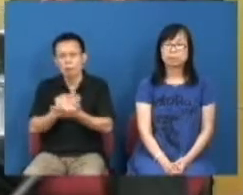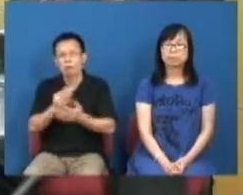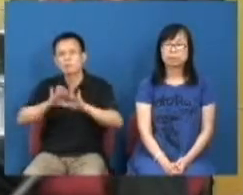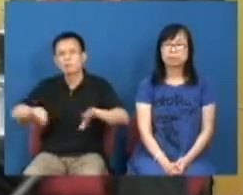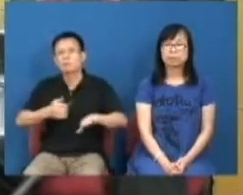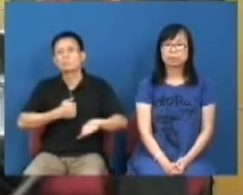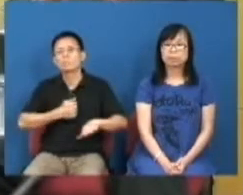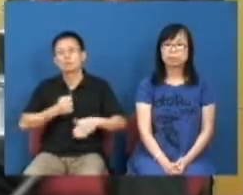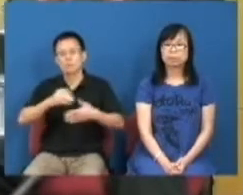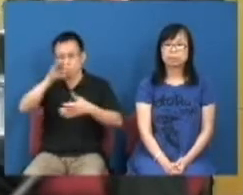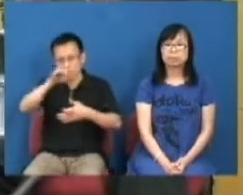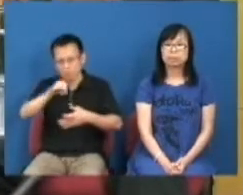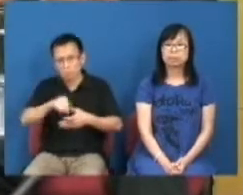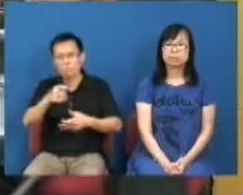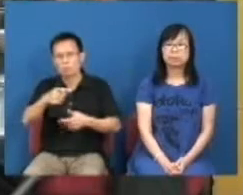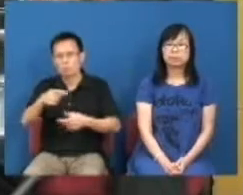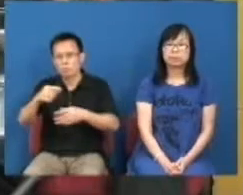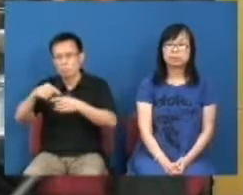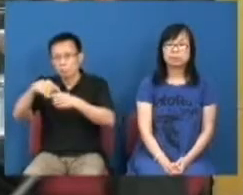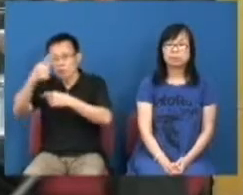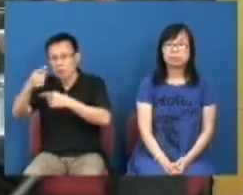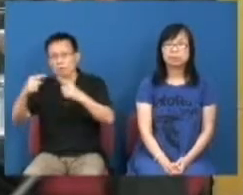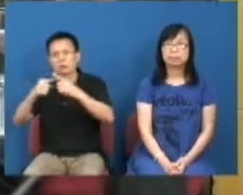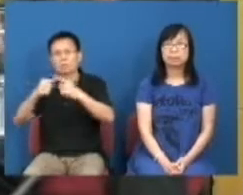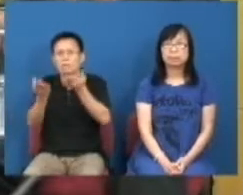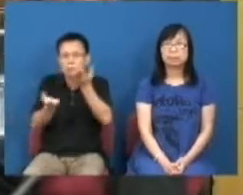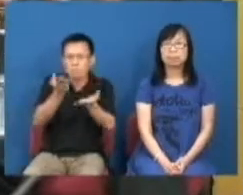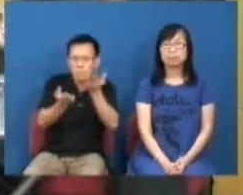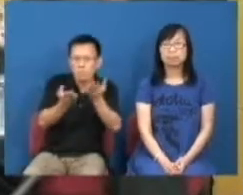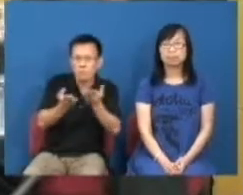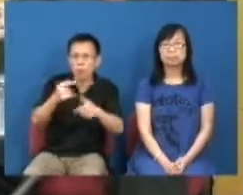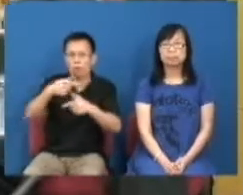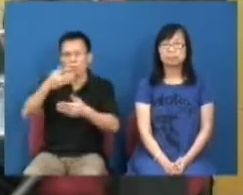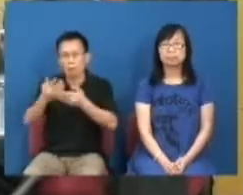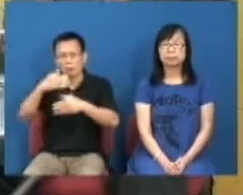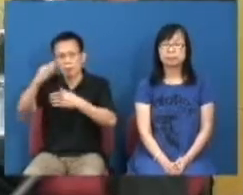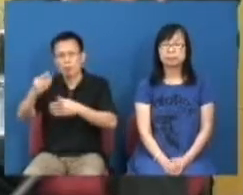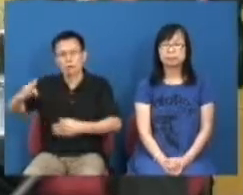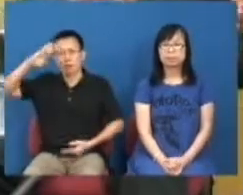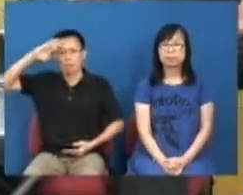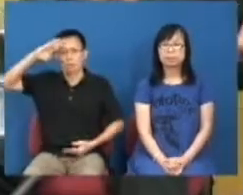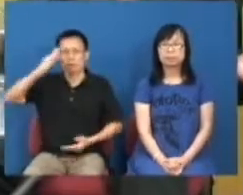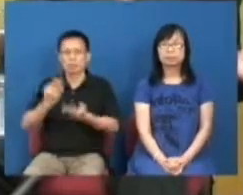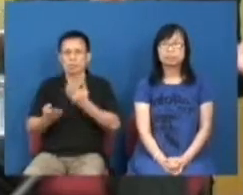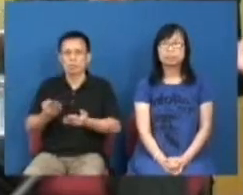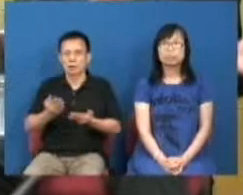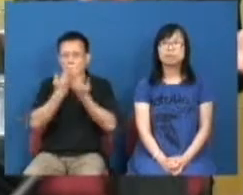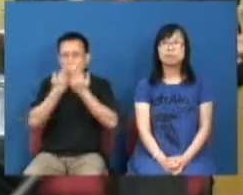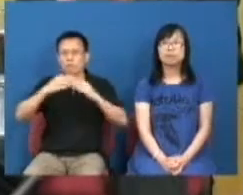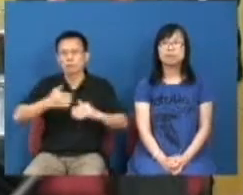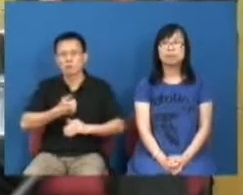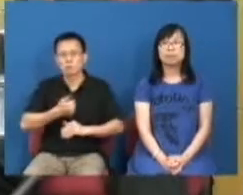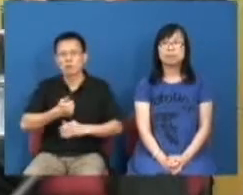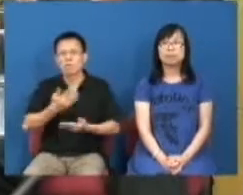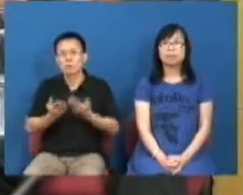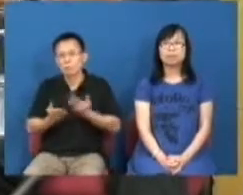冊上邊，咁佢會同其他人嚟做比較，譬如有啲係警察， 有啲係校長，有